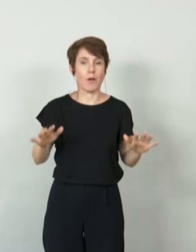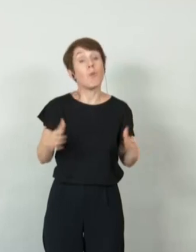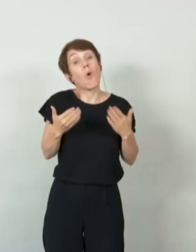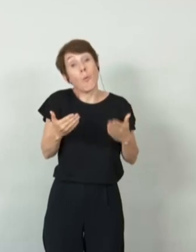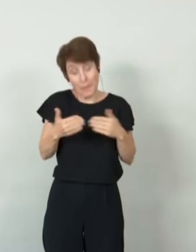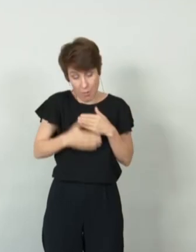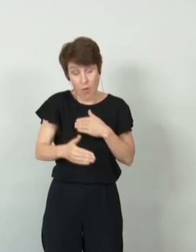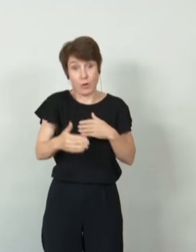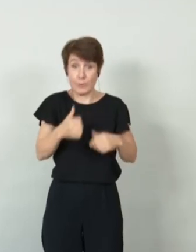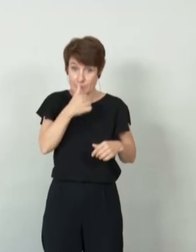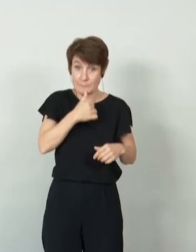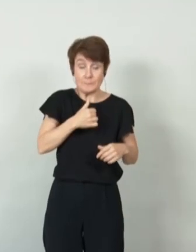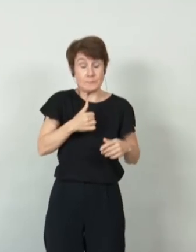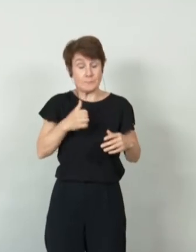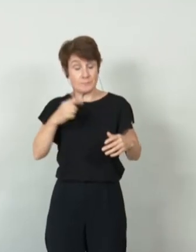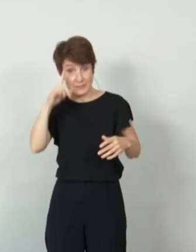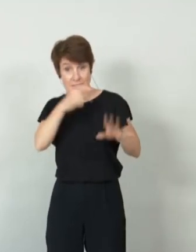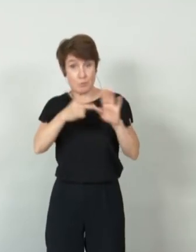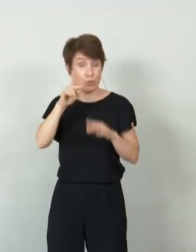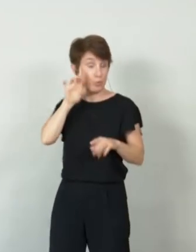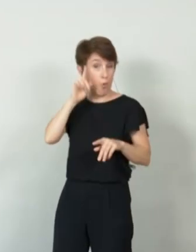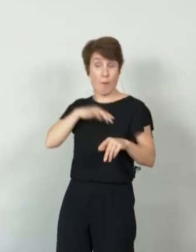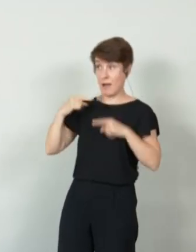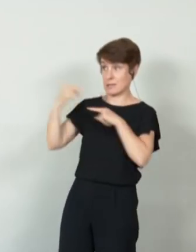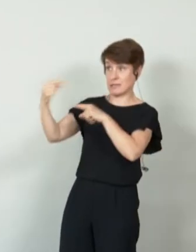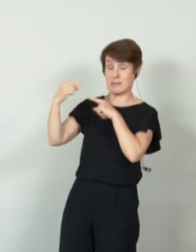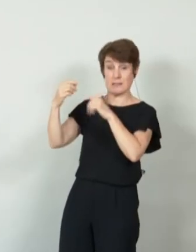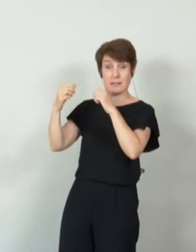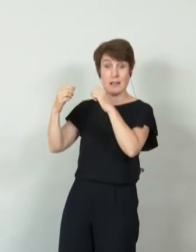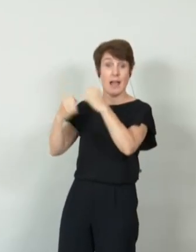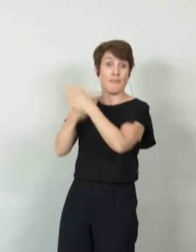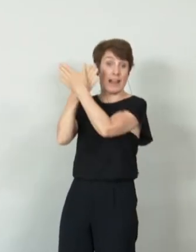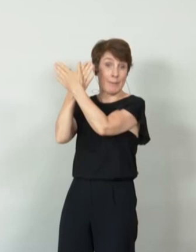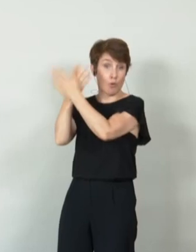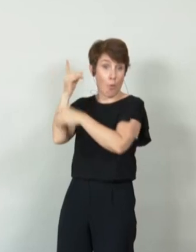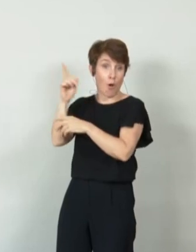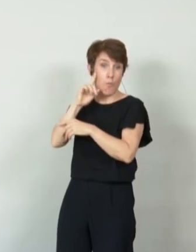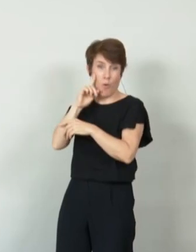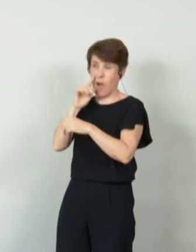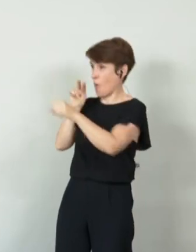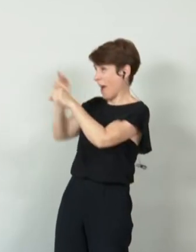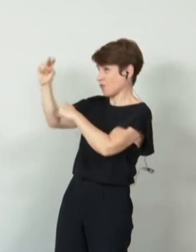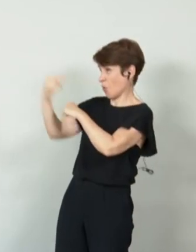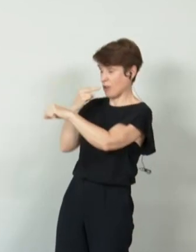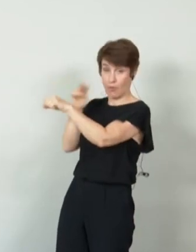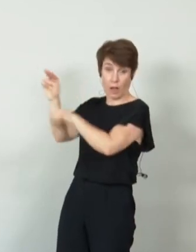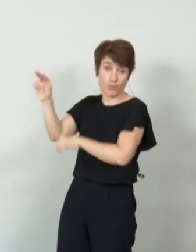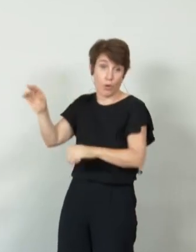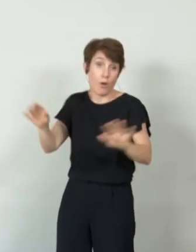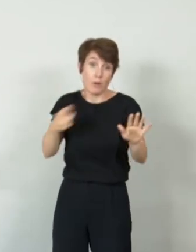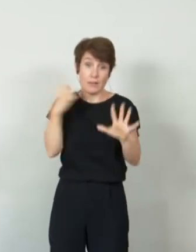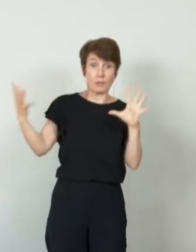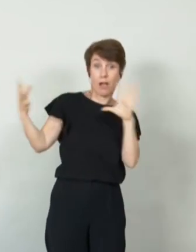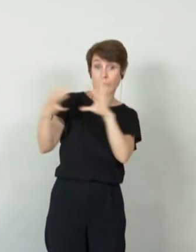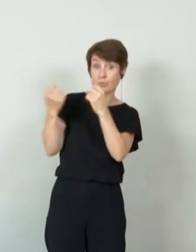pourrez de moins en moins contenu de vos rapports avec la métropole puisque vous en êtes aux injures publics il est donc évident qu'il sera impossible que vous trouviez